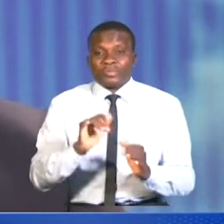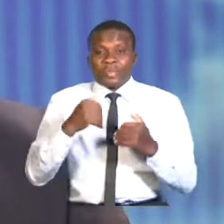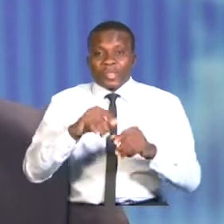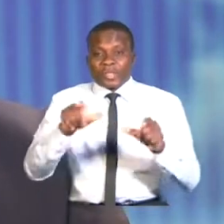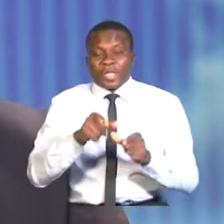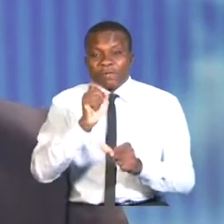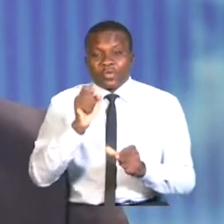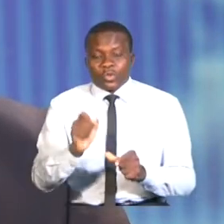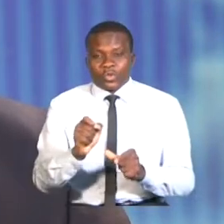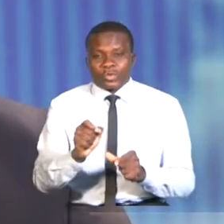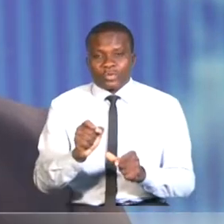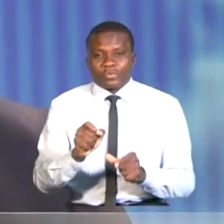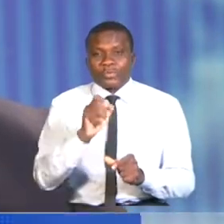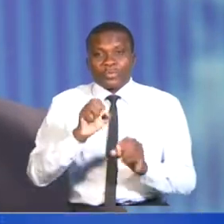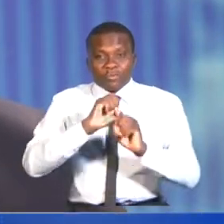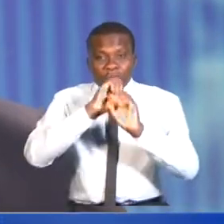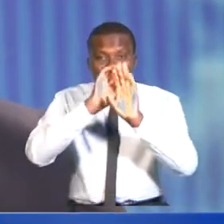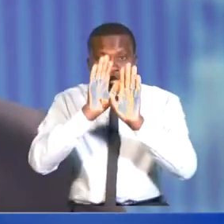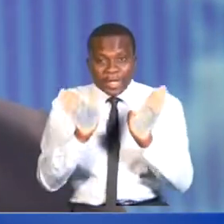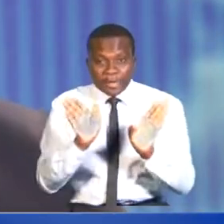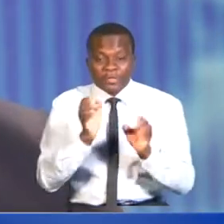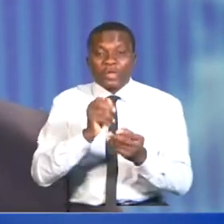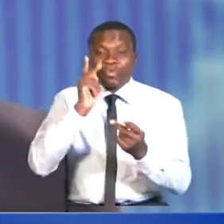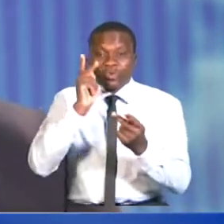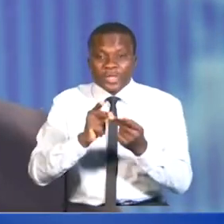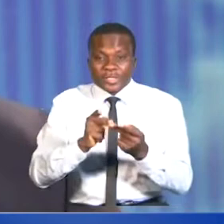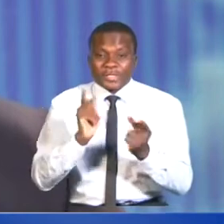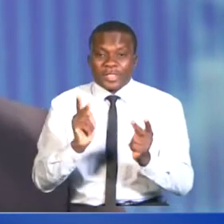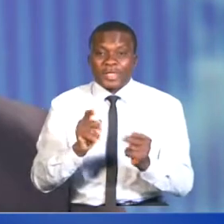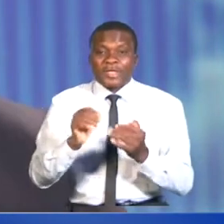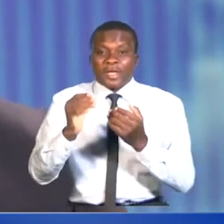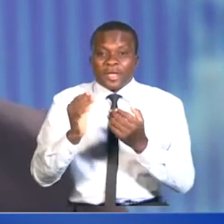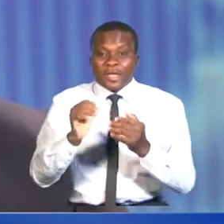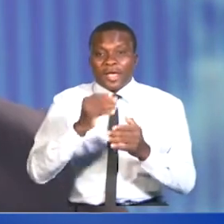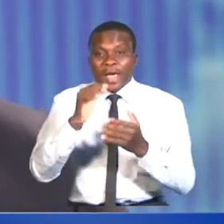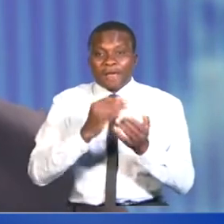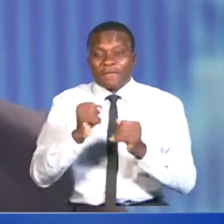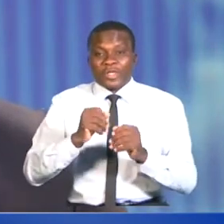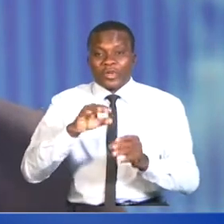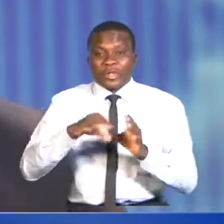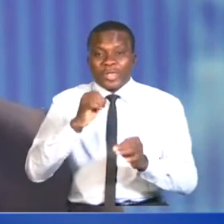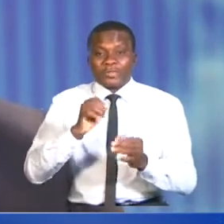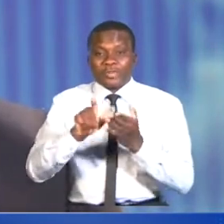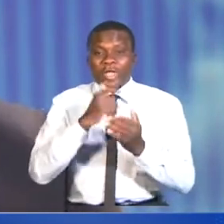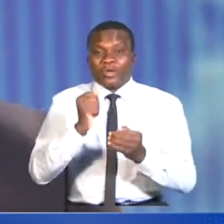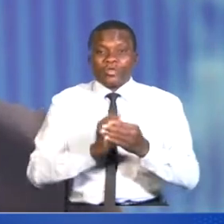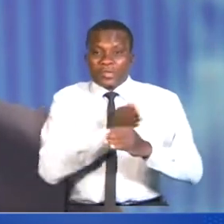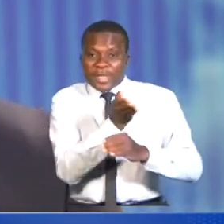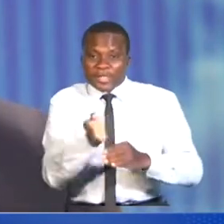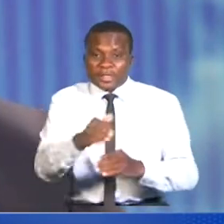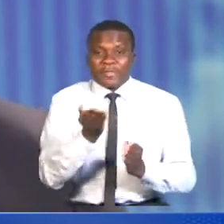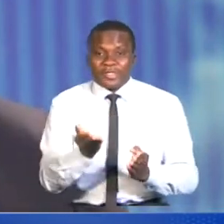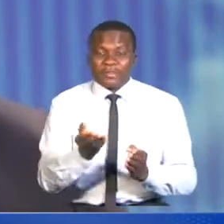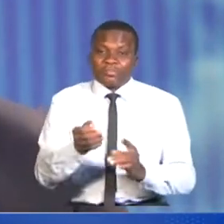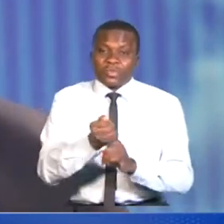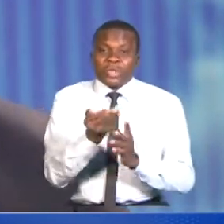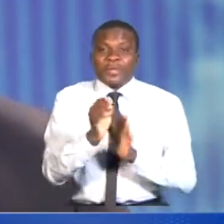lieu donc de clarifier ou bien de préciser la lettre afin que l'esprit de la loi ne soit pas extraverti